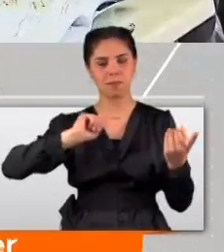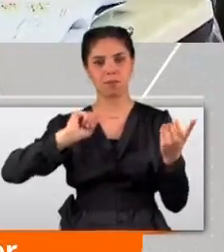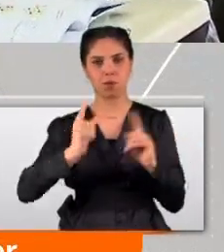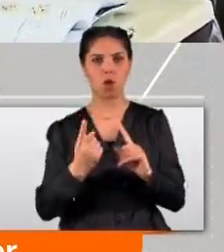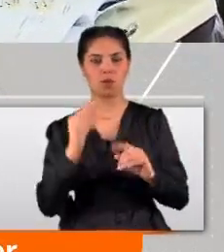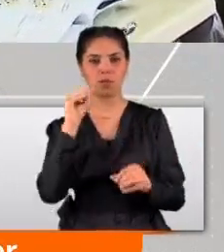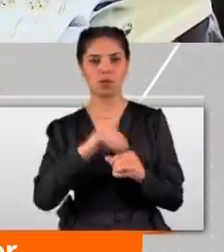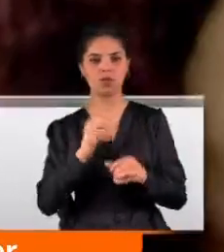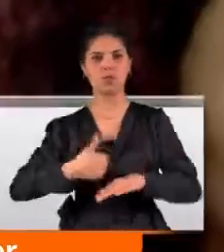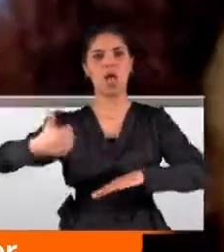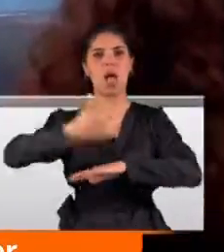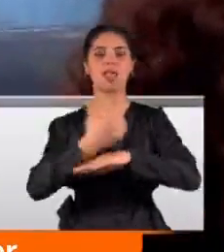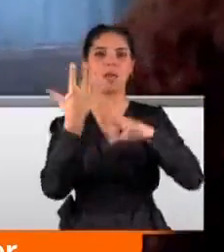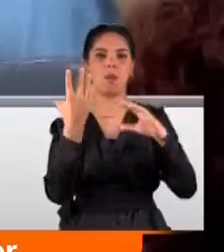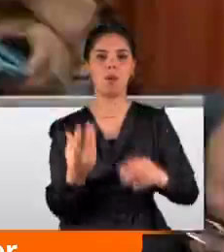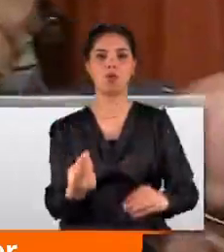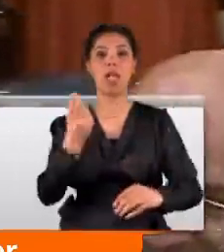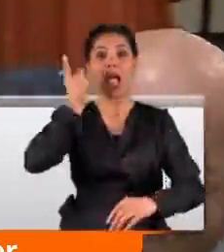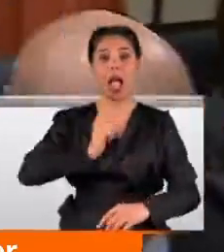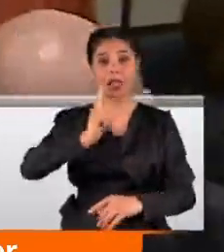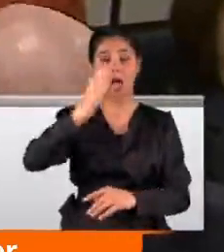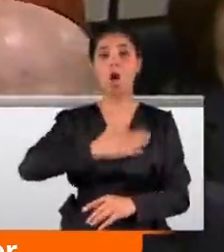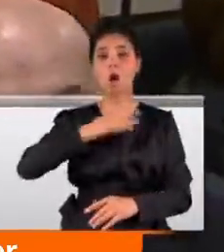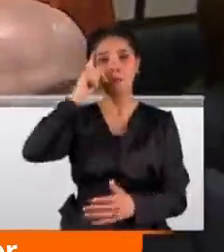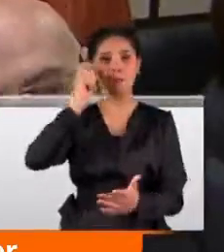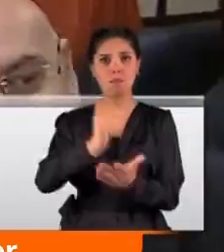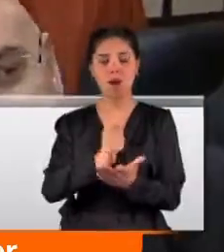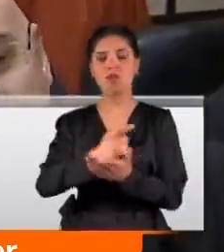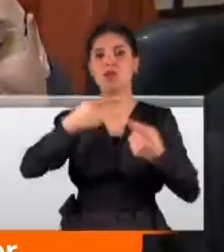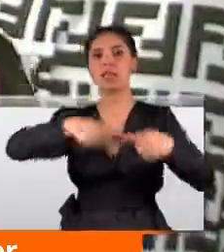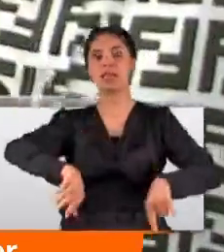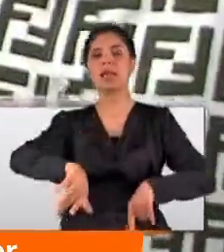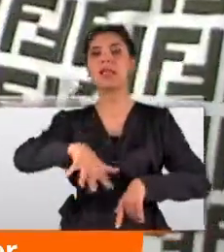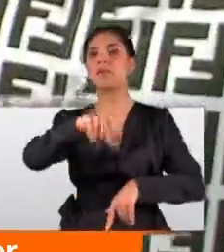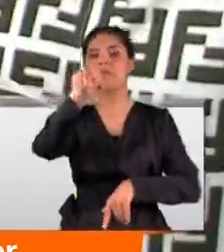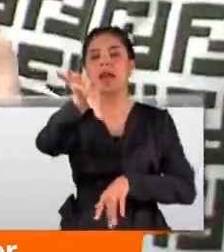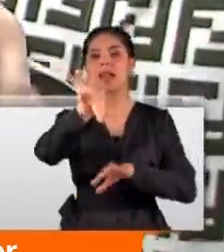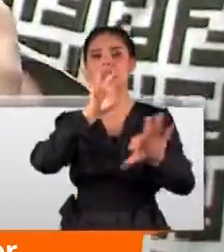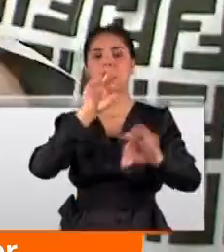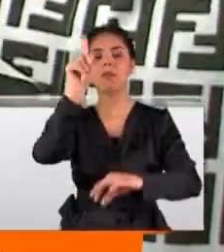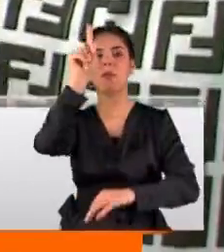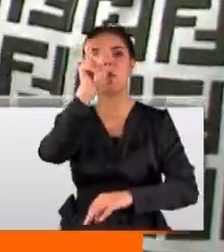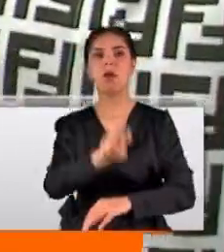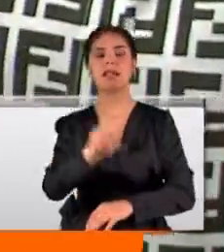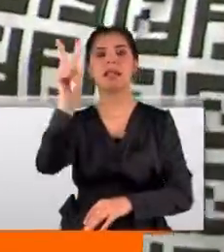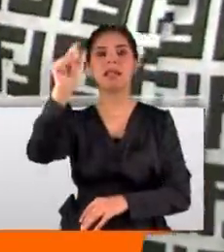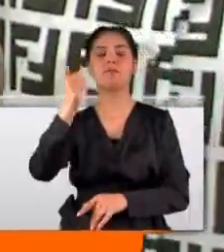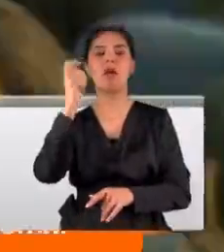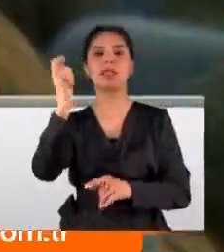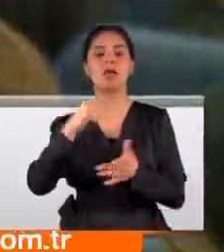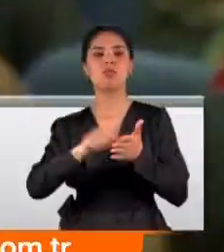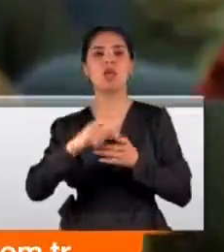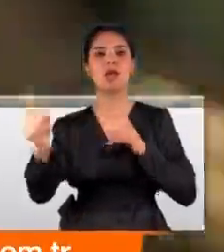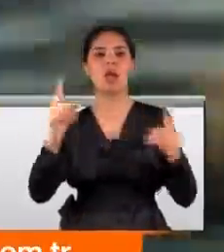dönemlerimizde atanmış oluyor. Adayların ön başvuru ve sözlü sınav merkezi tercihleri 18-26 Temmuz tarihleri